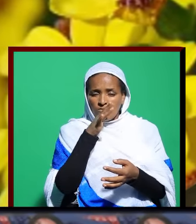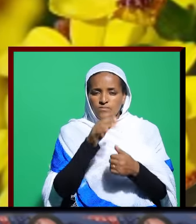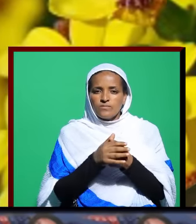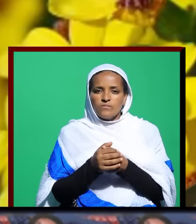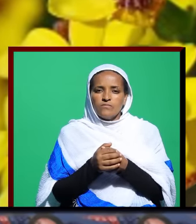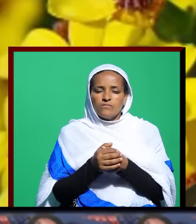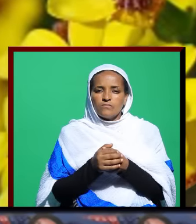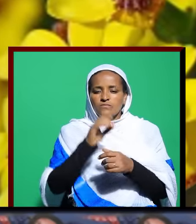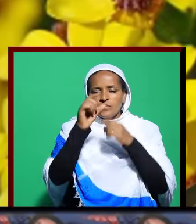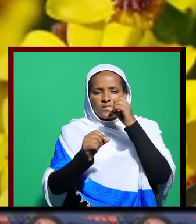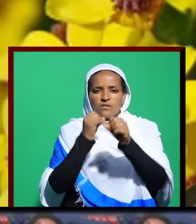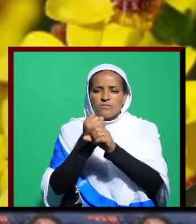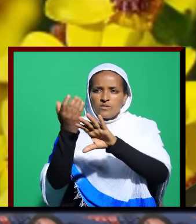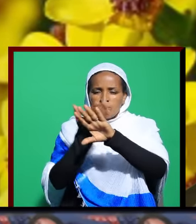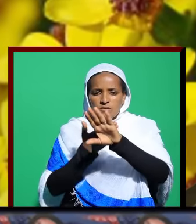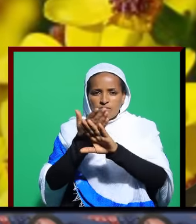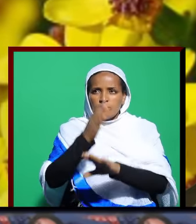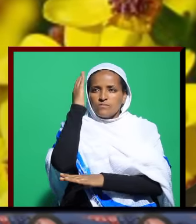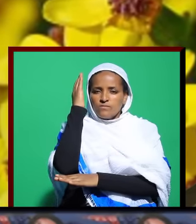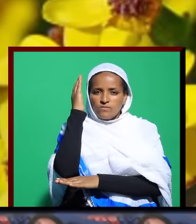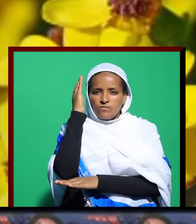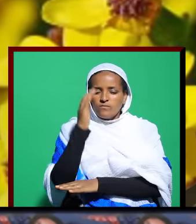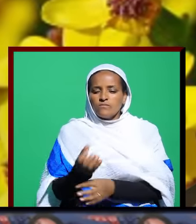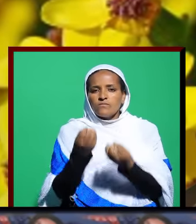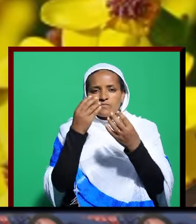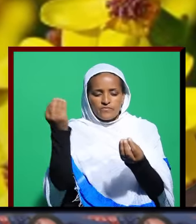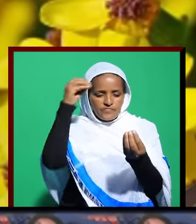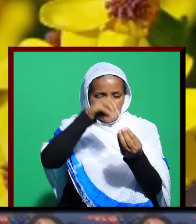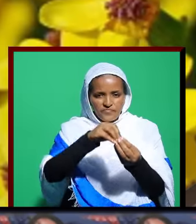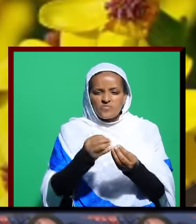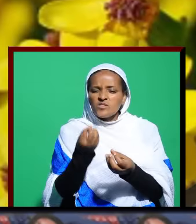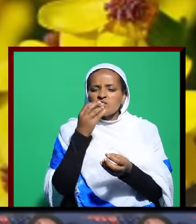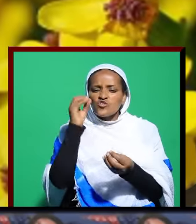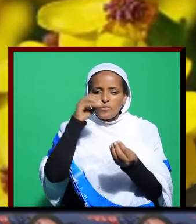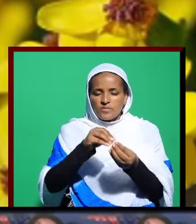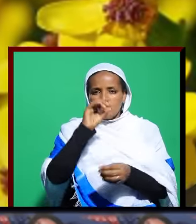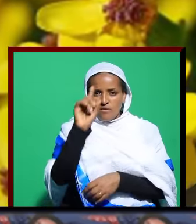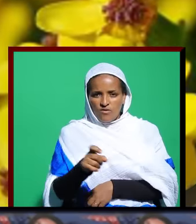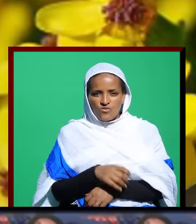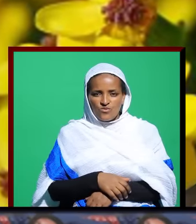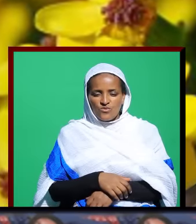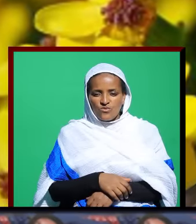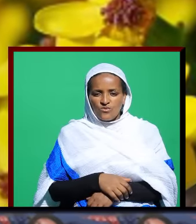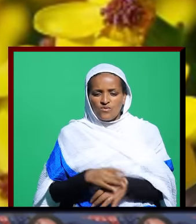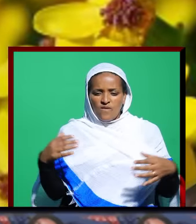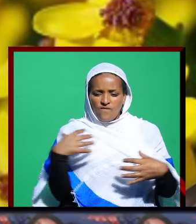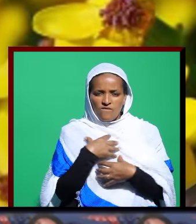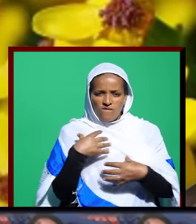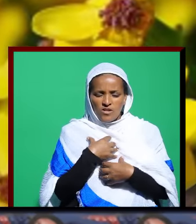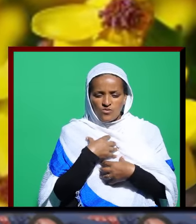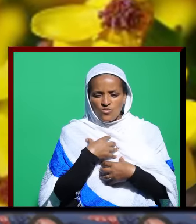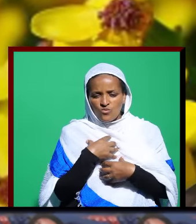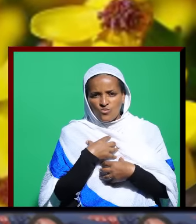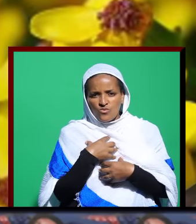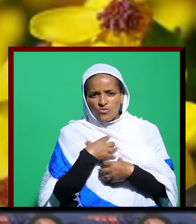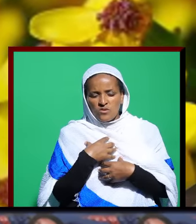አንዲት እናት እድሜ ሲለምኑት እግዚአብሔርን ስንት ልጨምርልሽ አላቸው ይባላል።